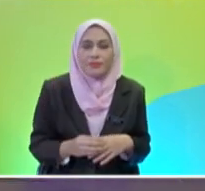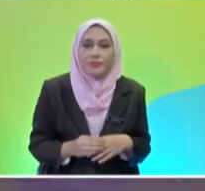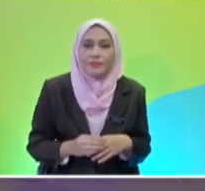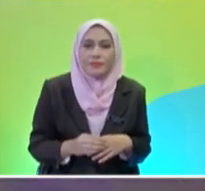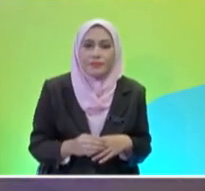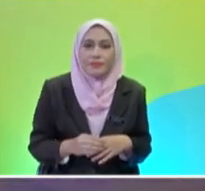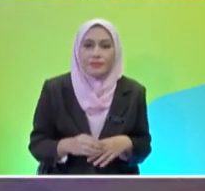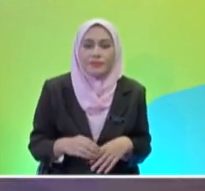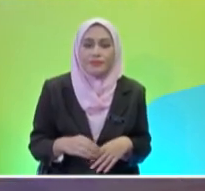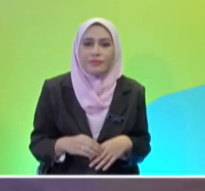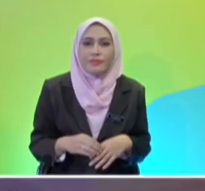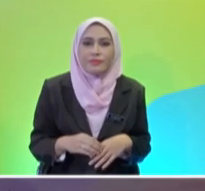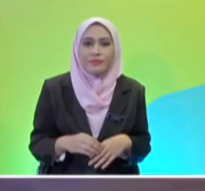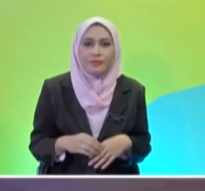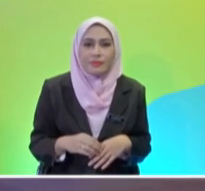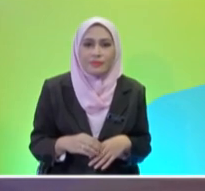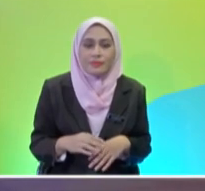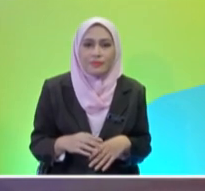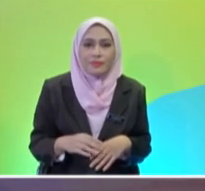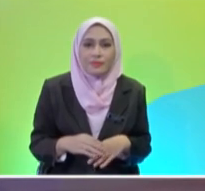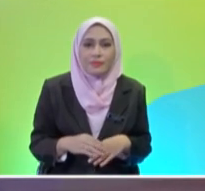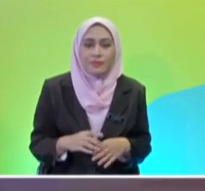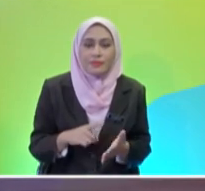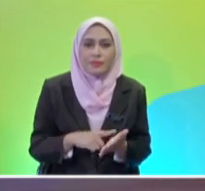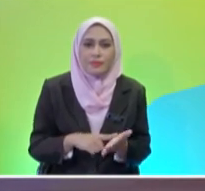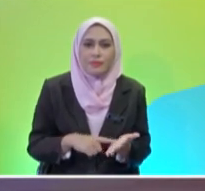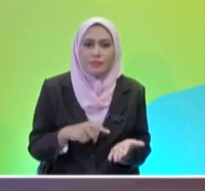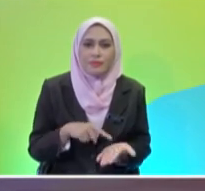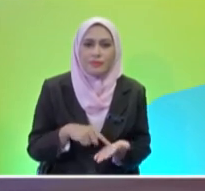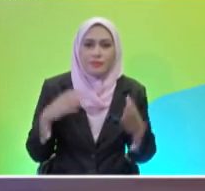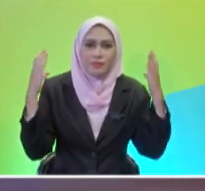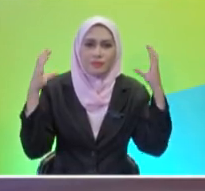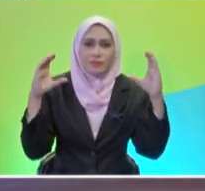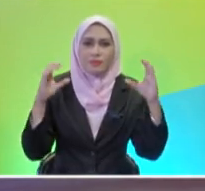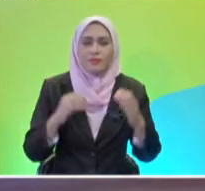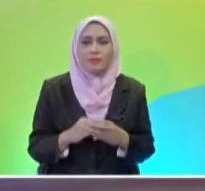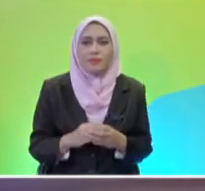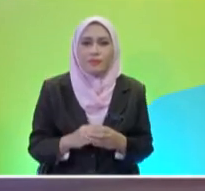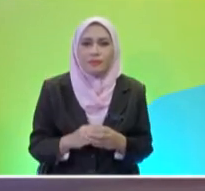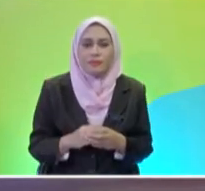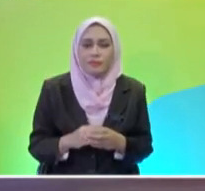tak nampak. Alamak, apa ni cikgu? Ini apa macam